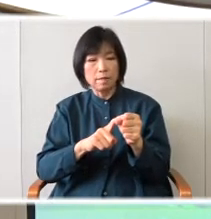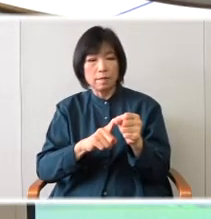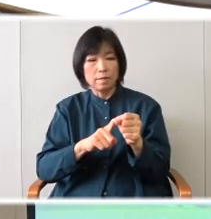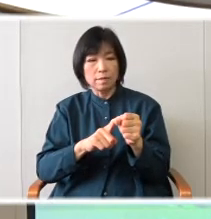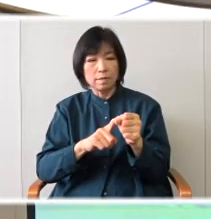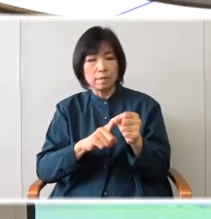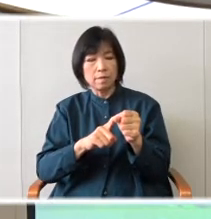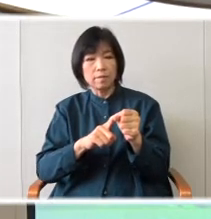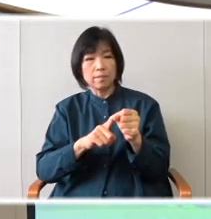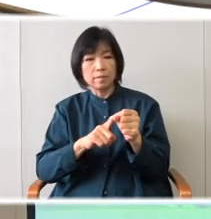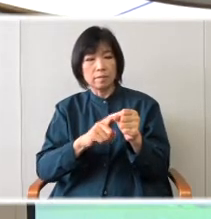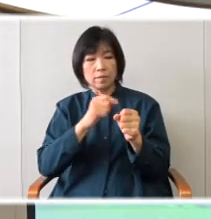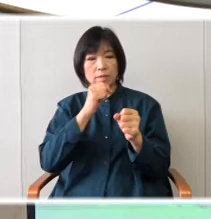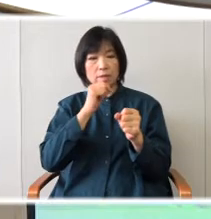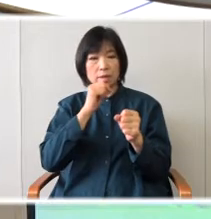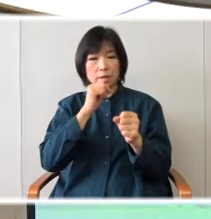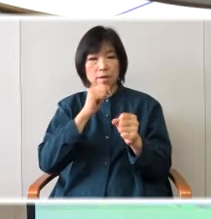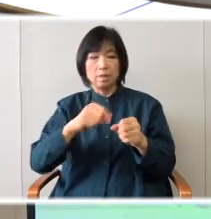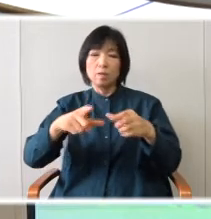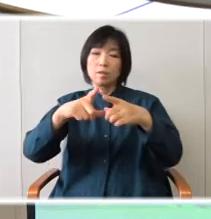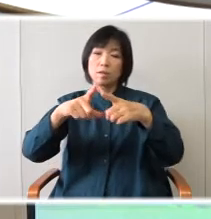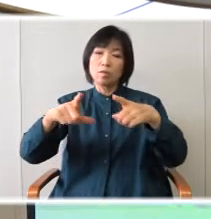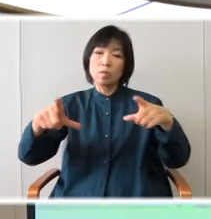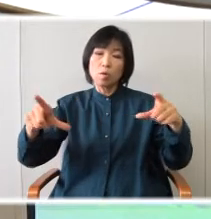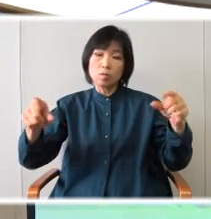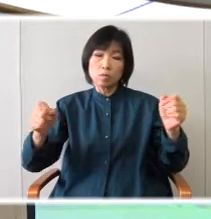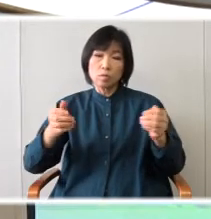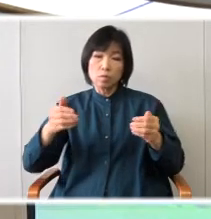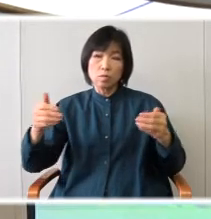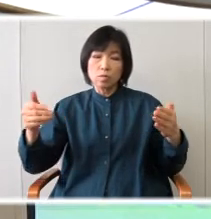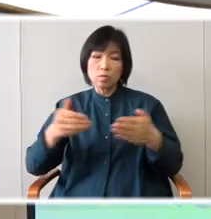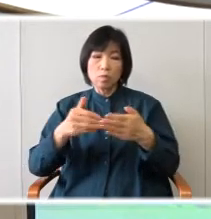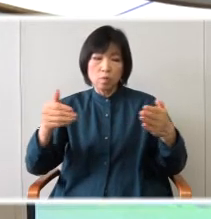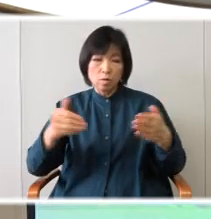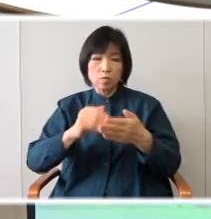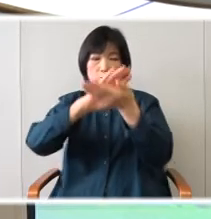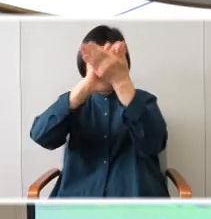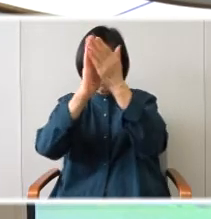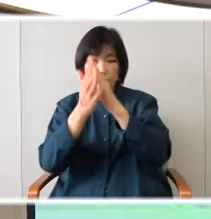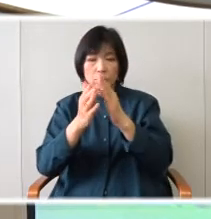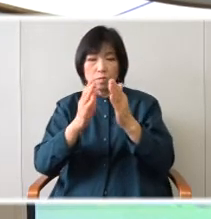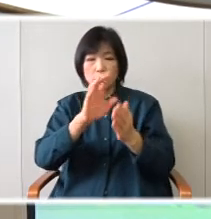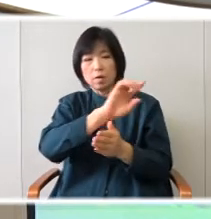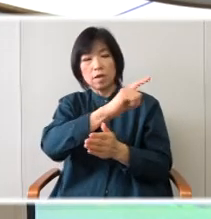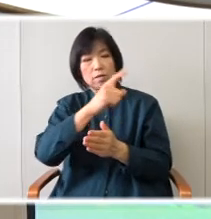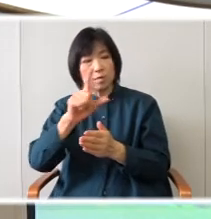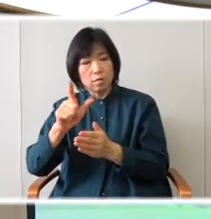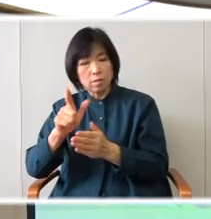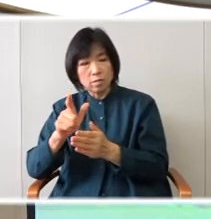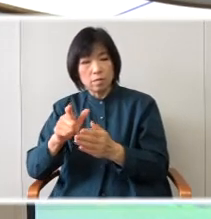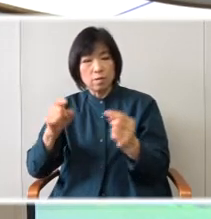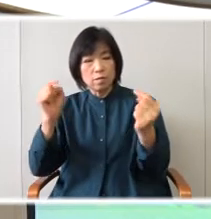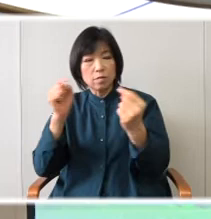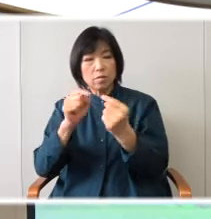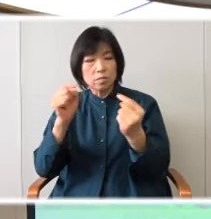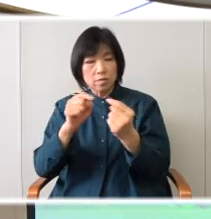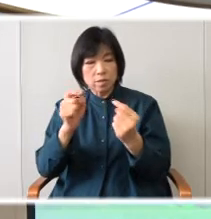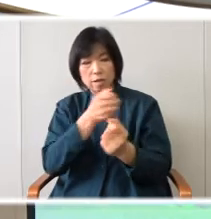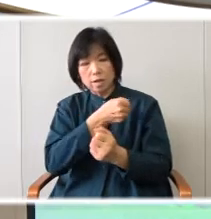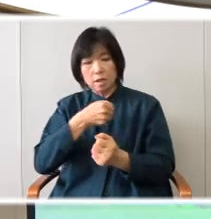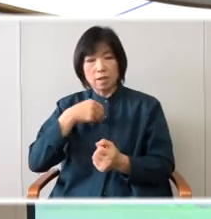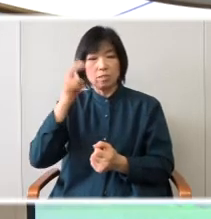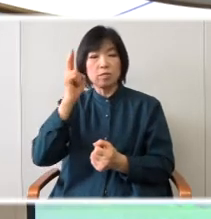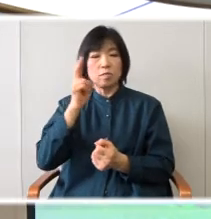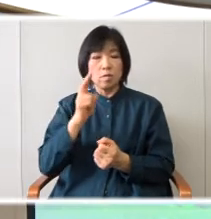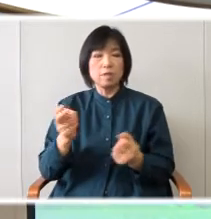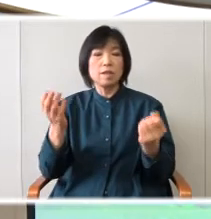土交通省、電力河川事務所さんですとか、漁業組合さんからの協力もいただきまして、まあ、いなしで実施することができるようになったと。まあ、連